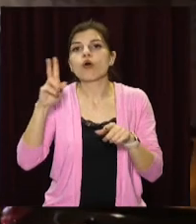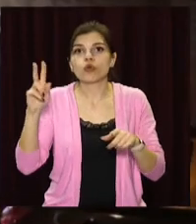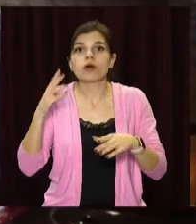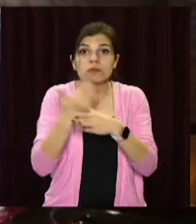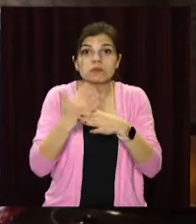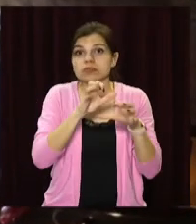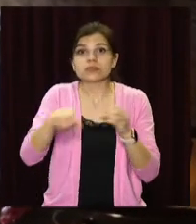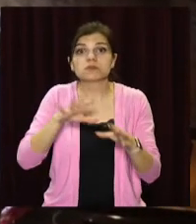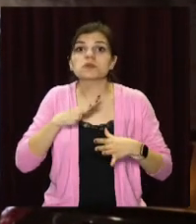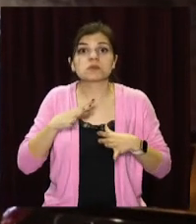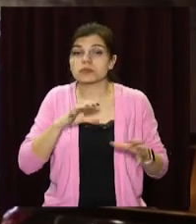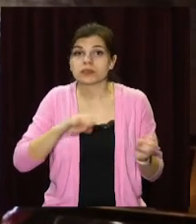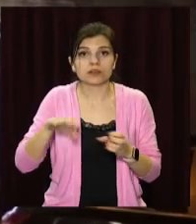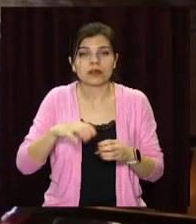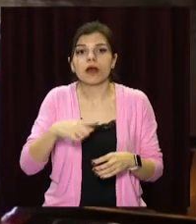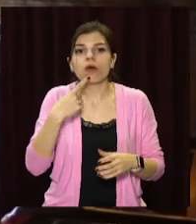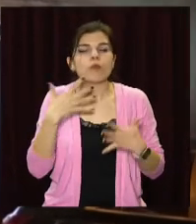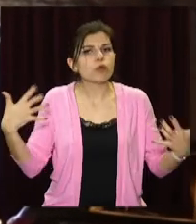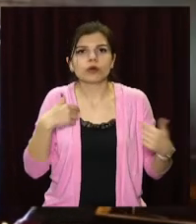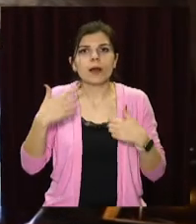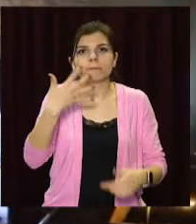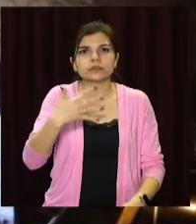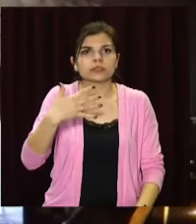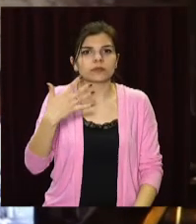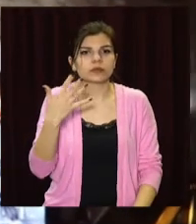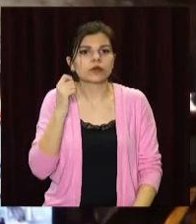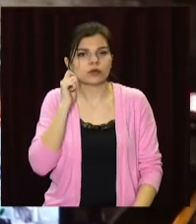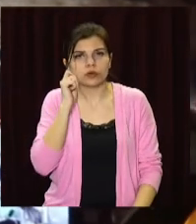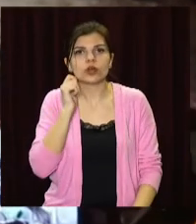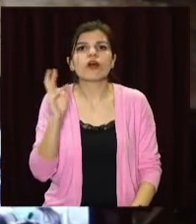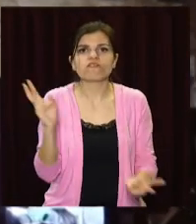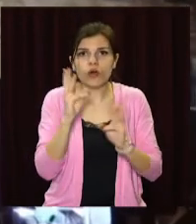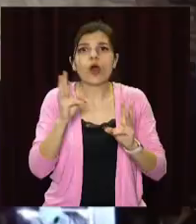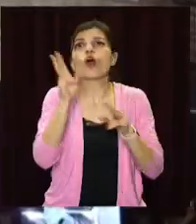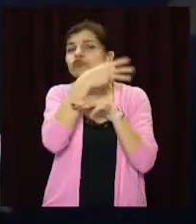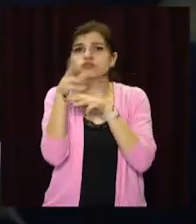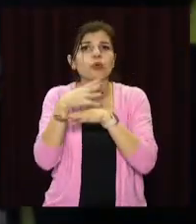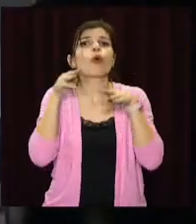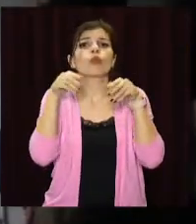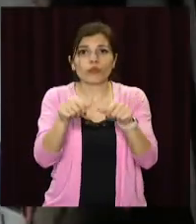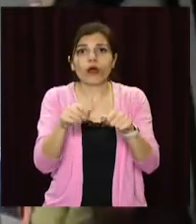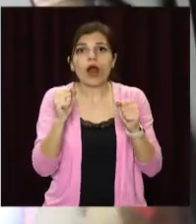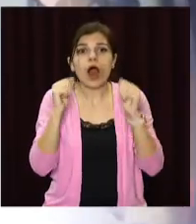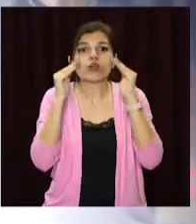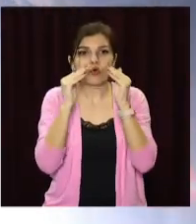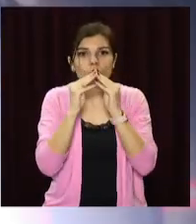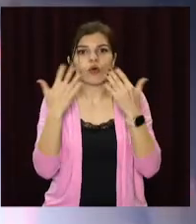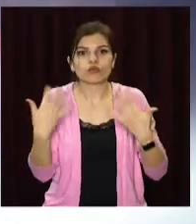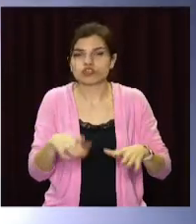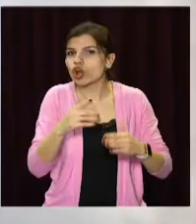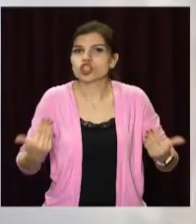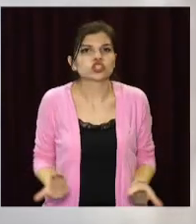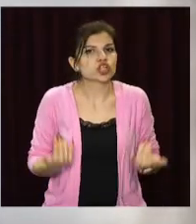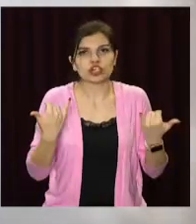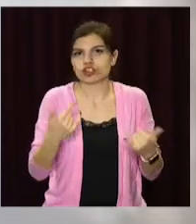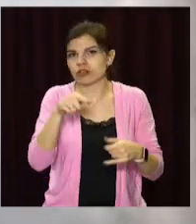будівлю. Найбільше постраждала 55-річна жінка. Вогонь рятувальники приборкали, а от будинок став непридатним